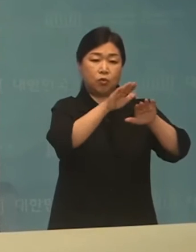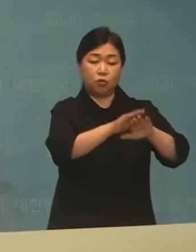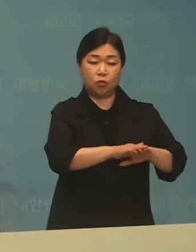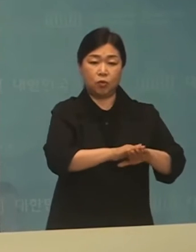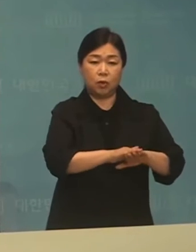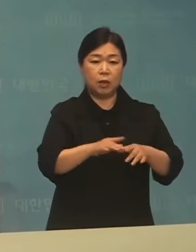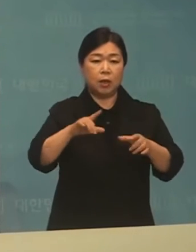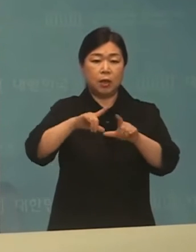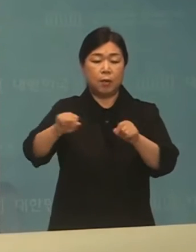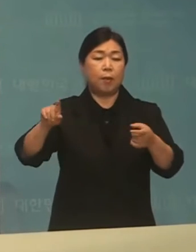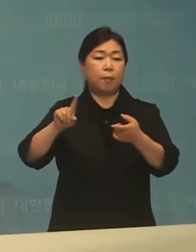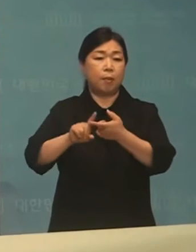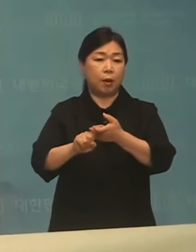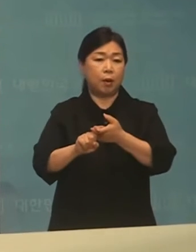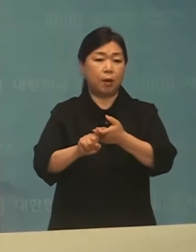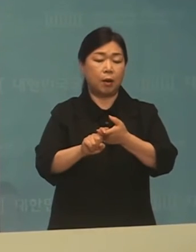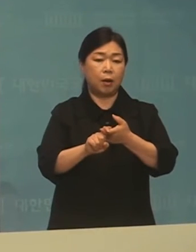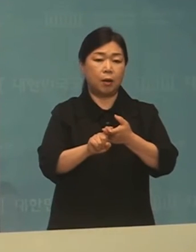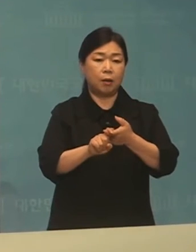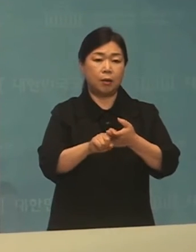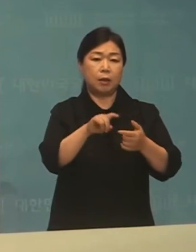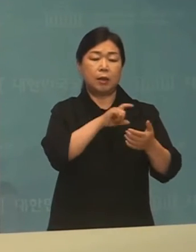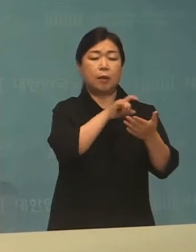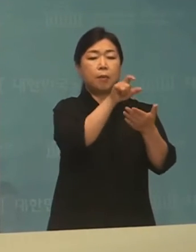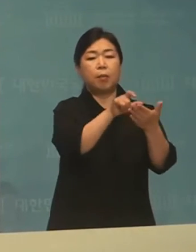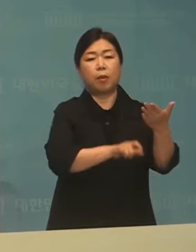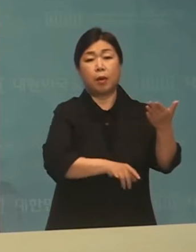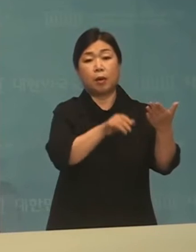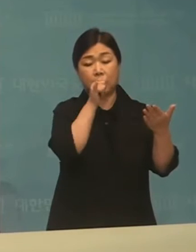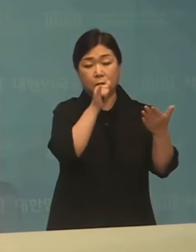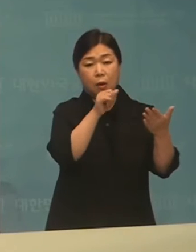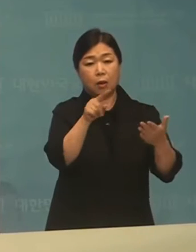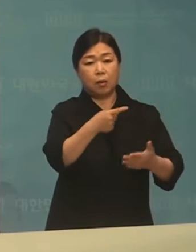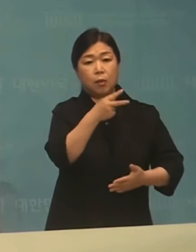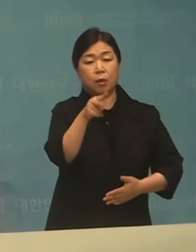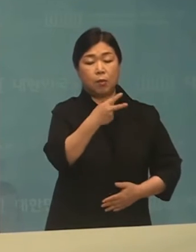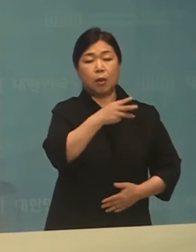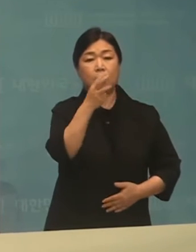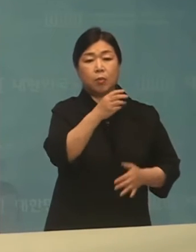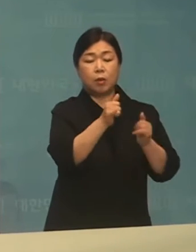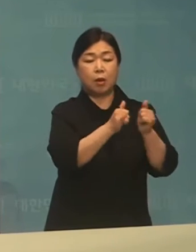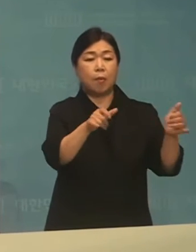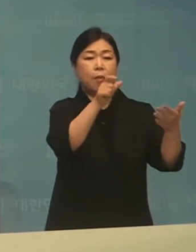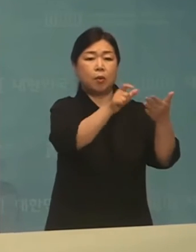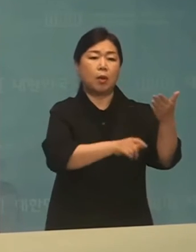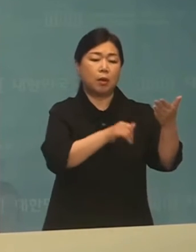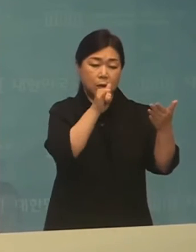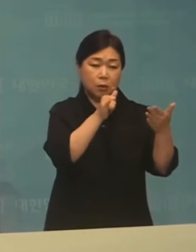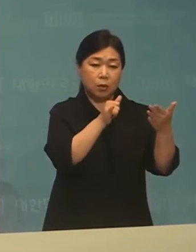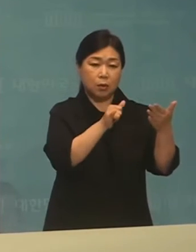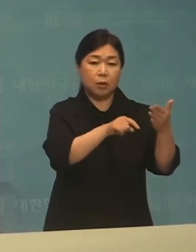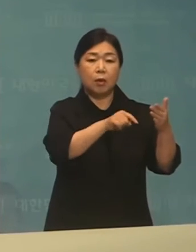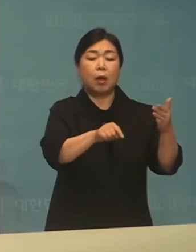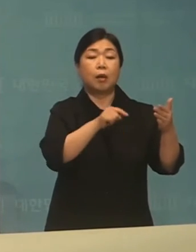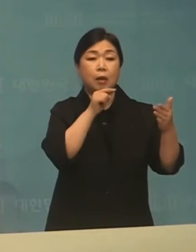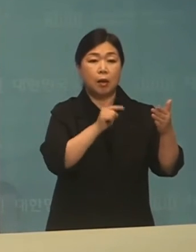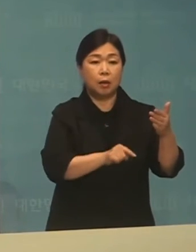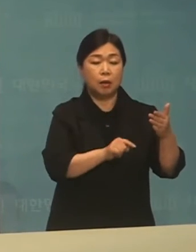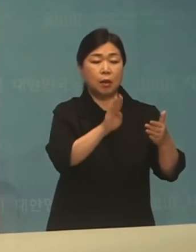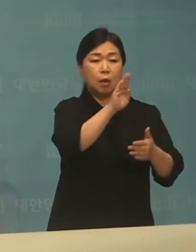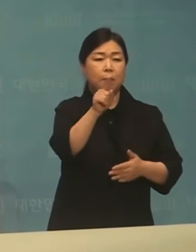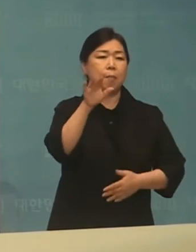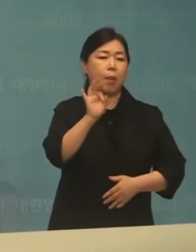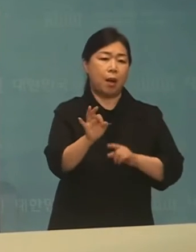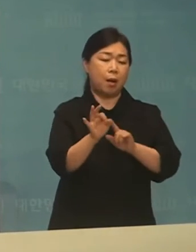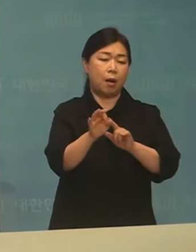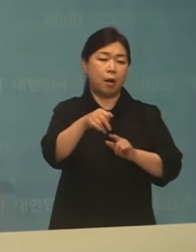263명의 살생부 명단이 있습니다. 그 명단에는 조선일보 사주